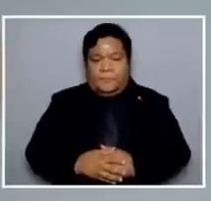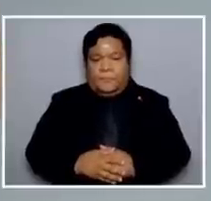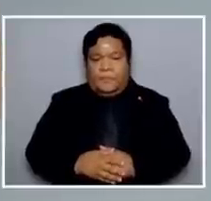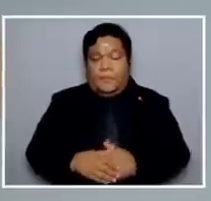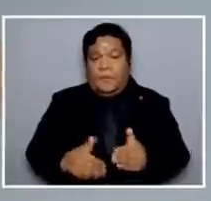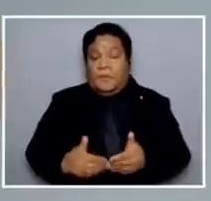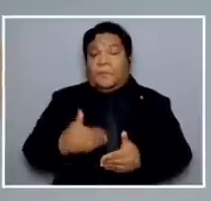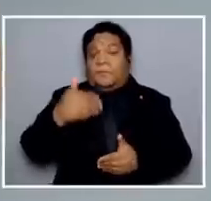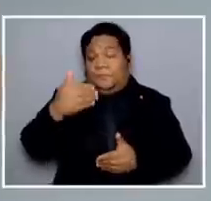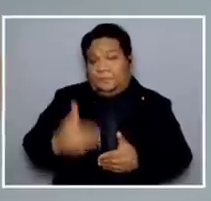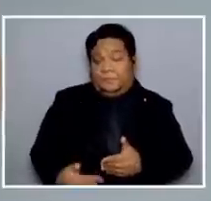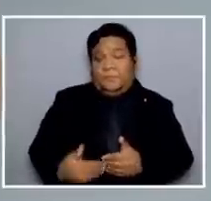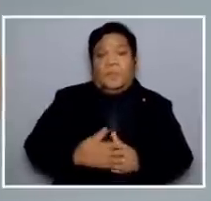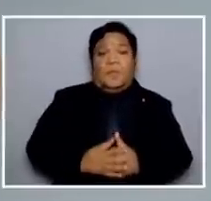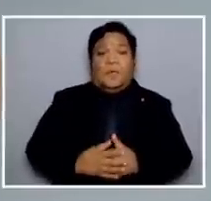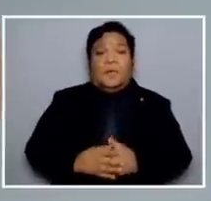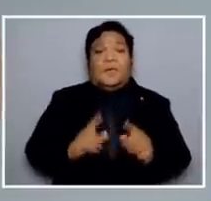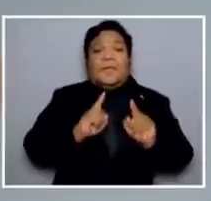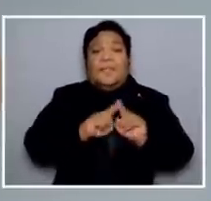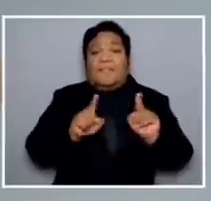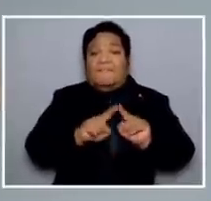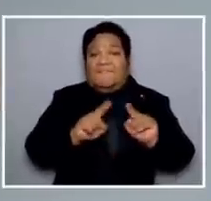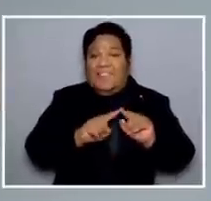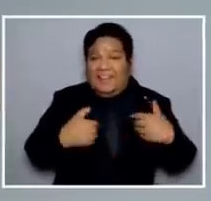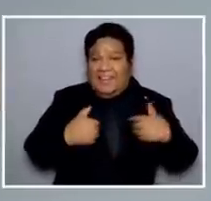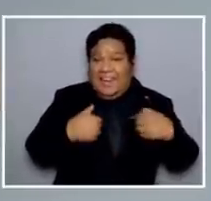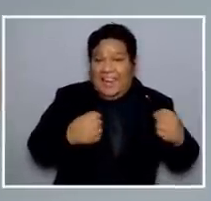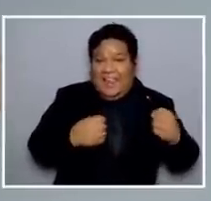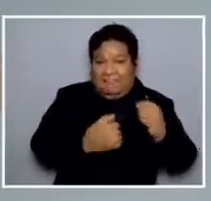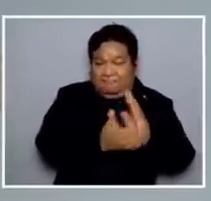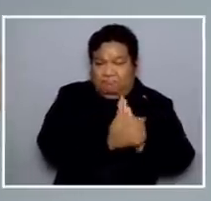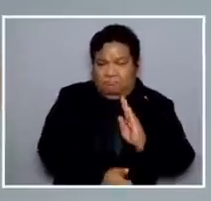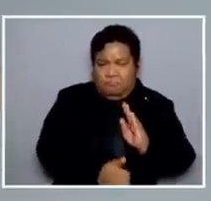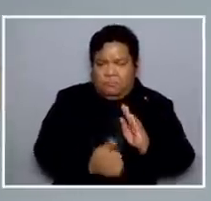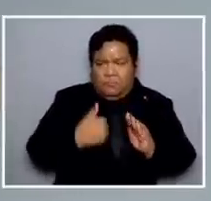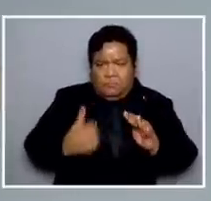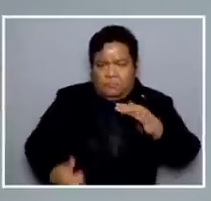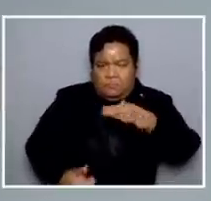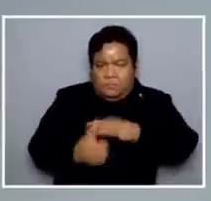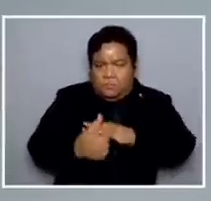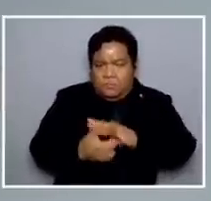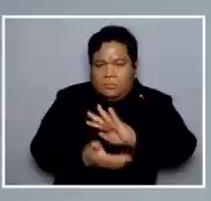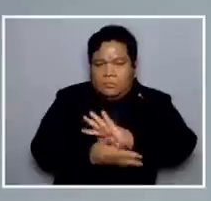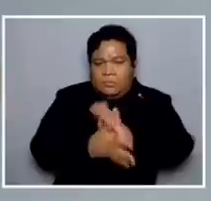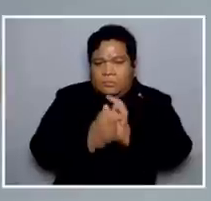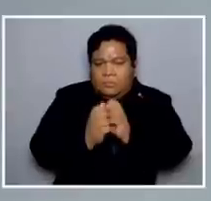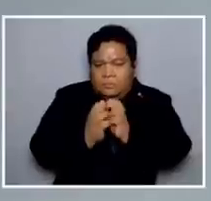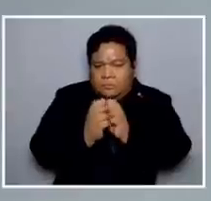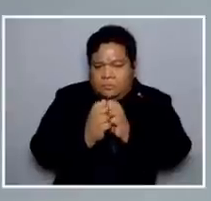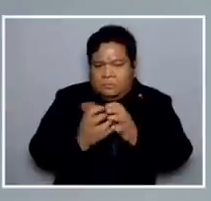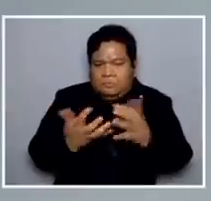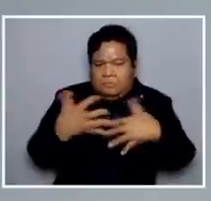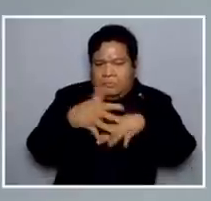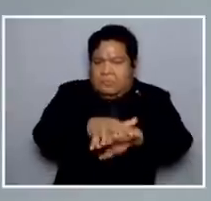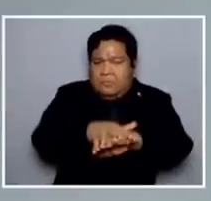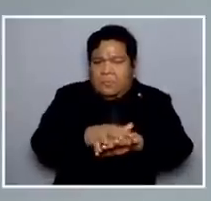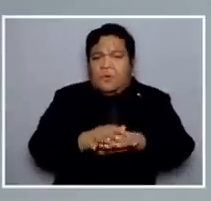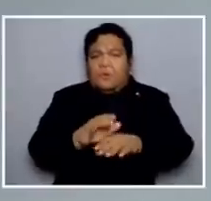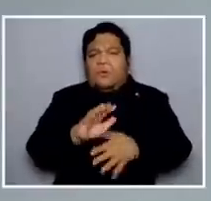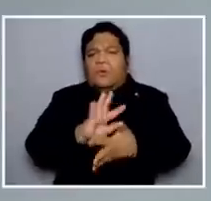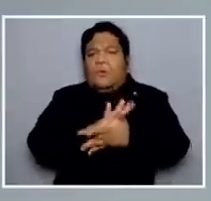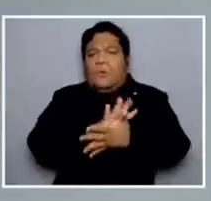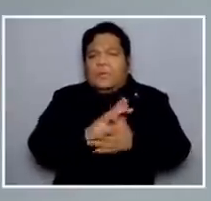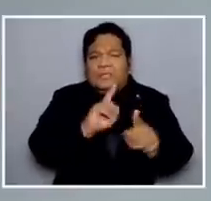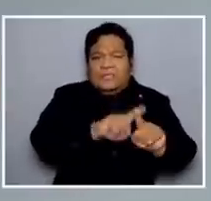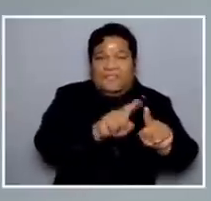Binabantayan ngayon ng mga health expert ang 3 recombinant ng coronavirus o kombinasyon ng magkakaibang variant